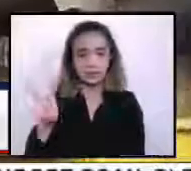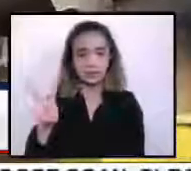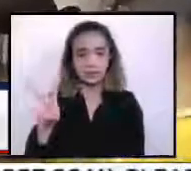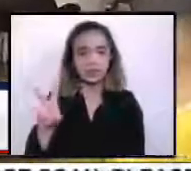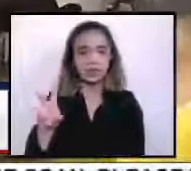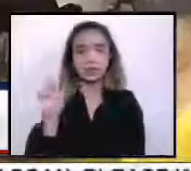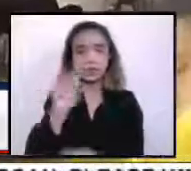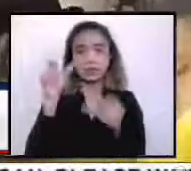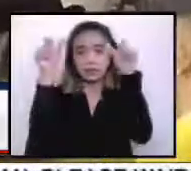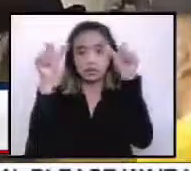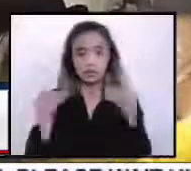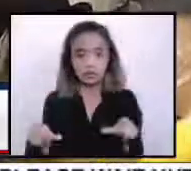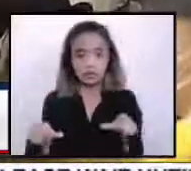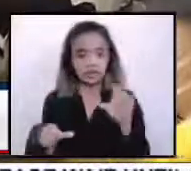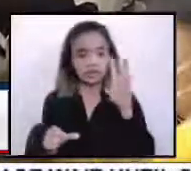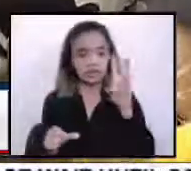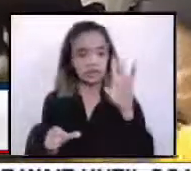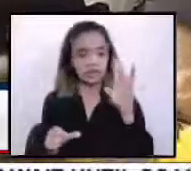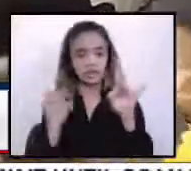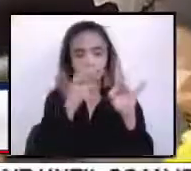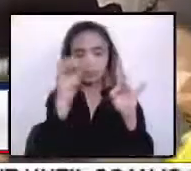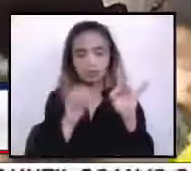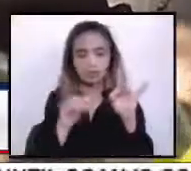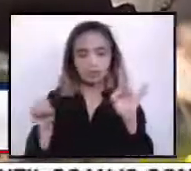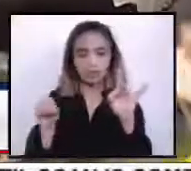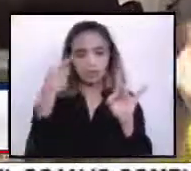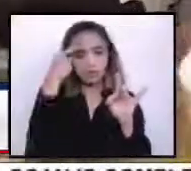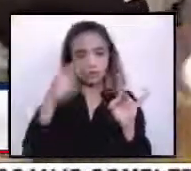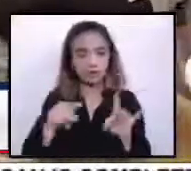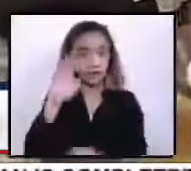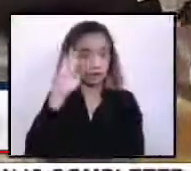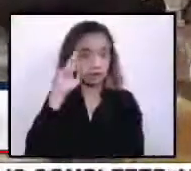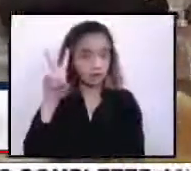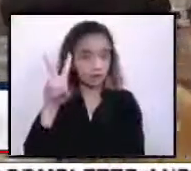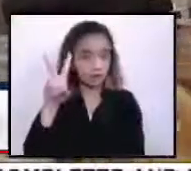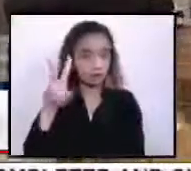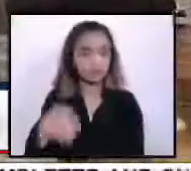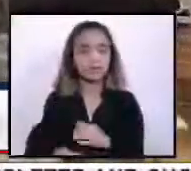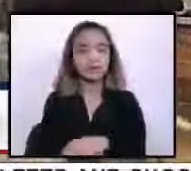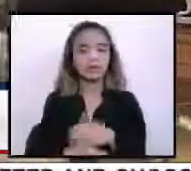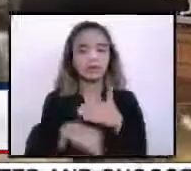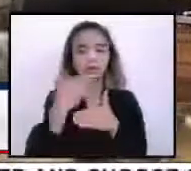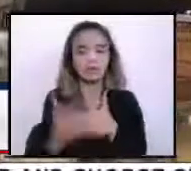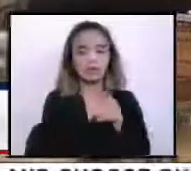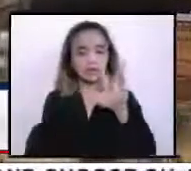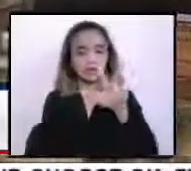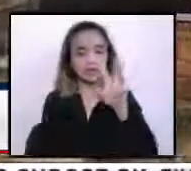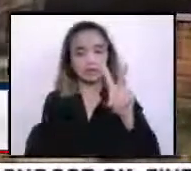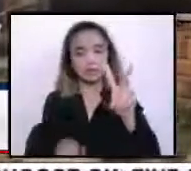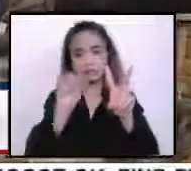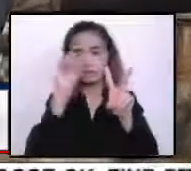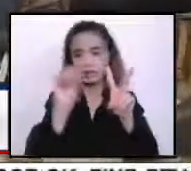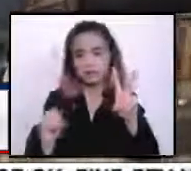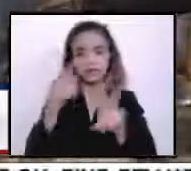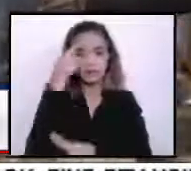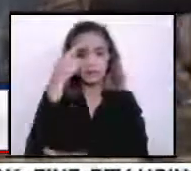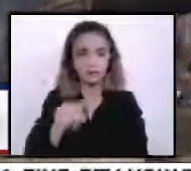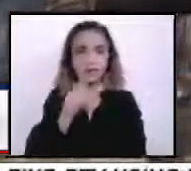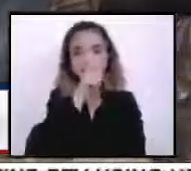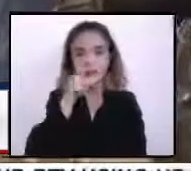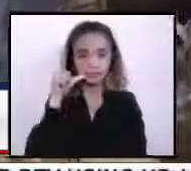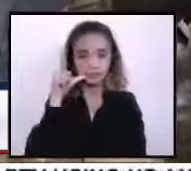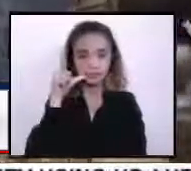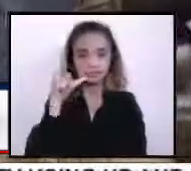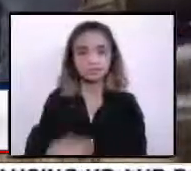media na 68% ng mga boto para kay dating Senator Bongbong Marcos at 32% ng mga boto para kay Vice President Lenny